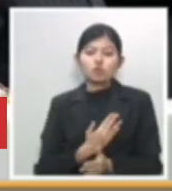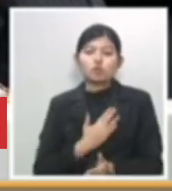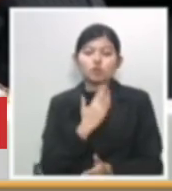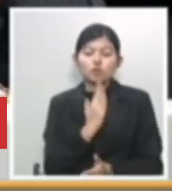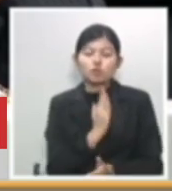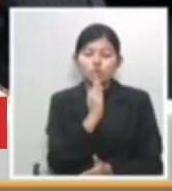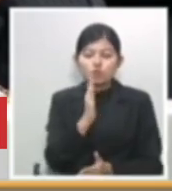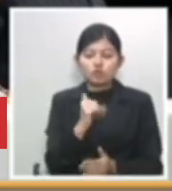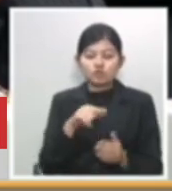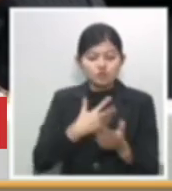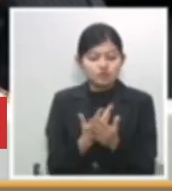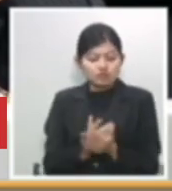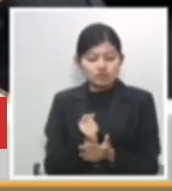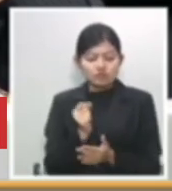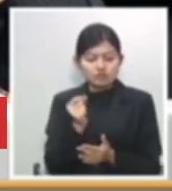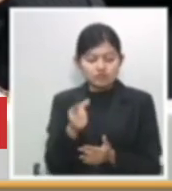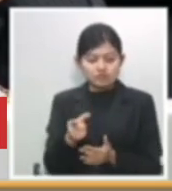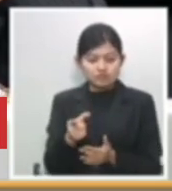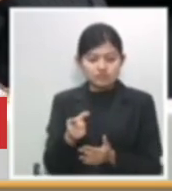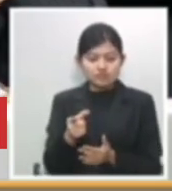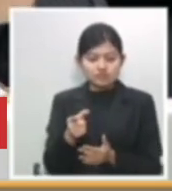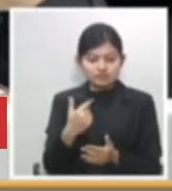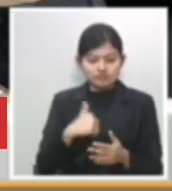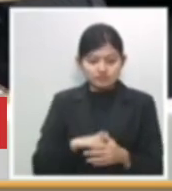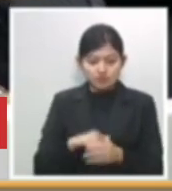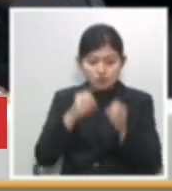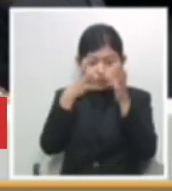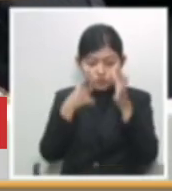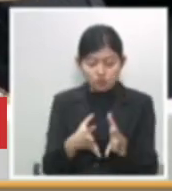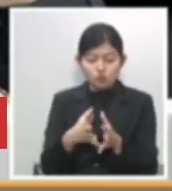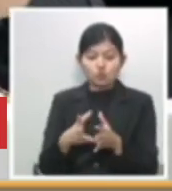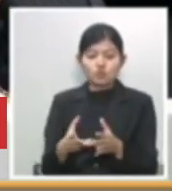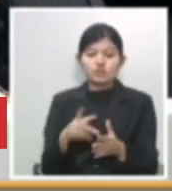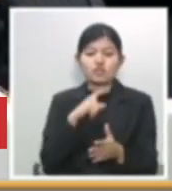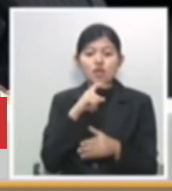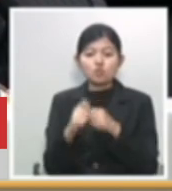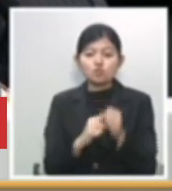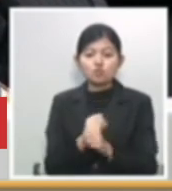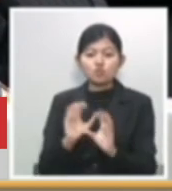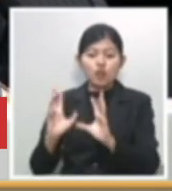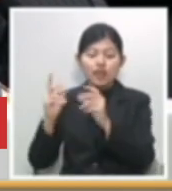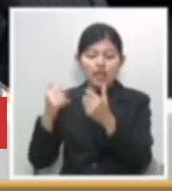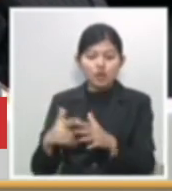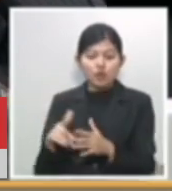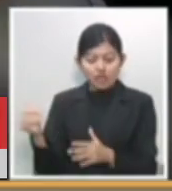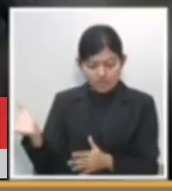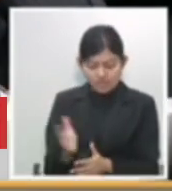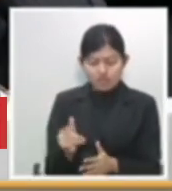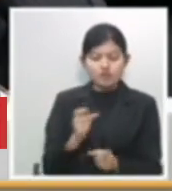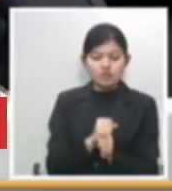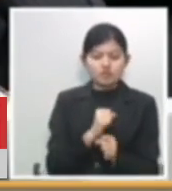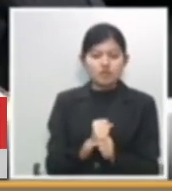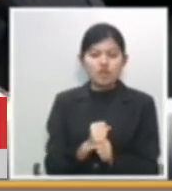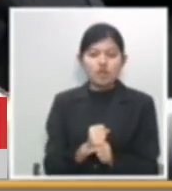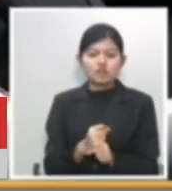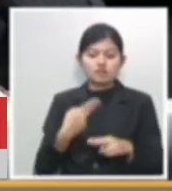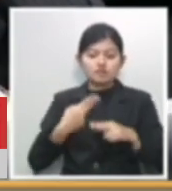านจ้างครูที่เกษียณอายุราชการแล้วนะครับ